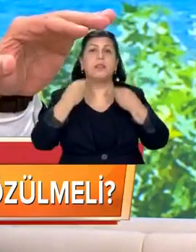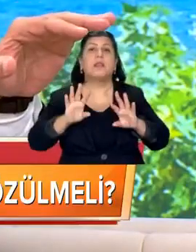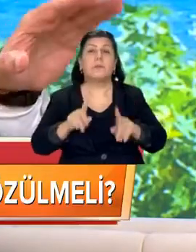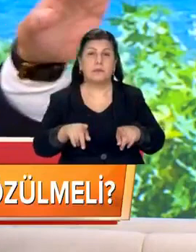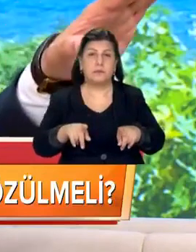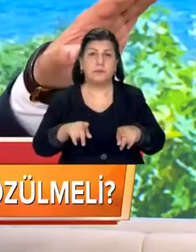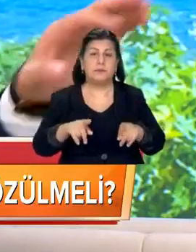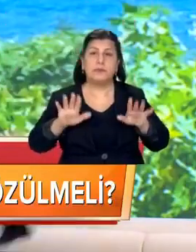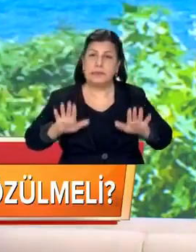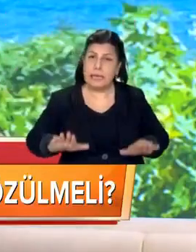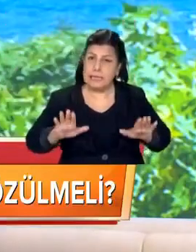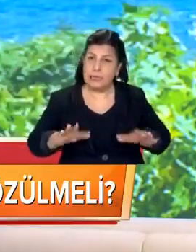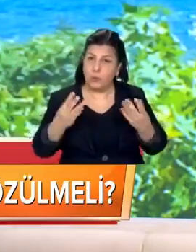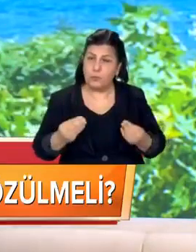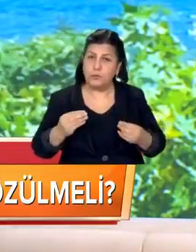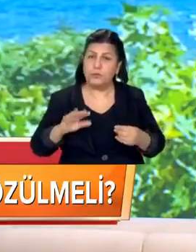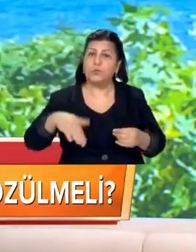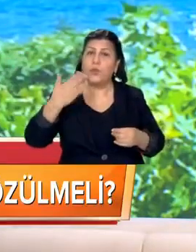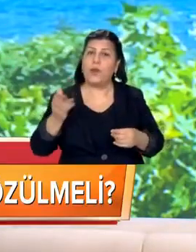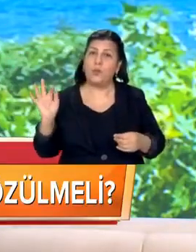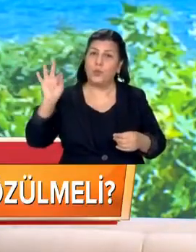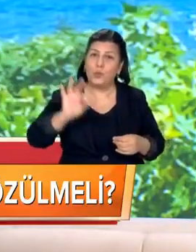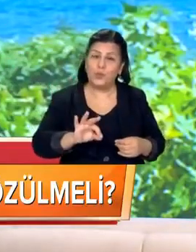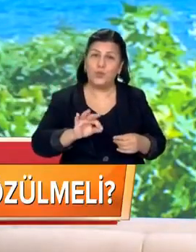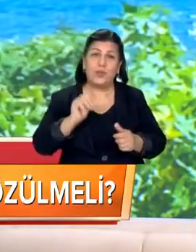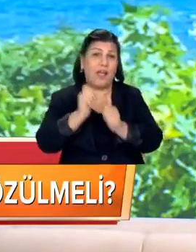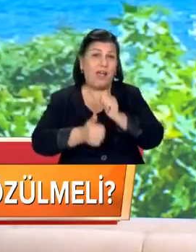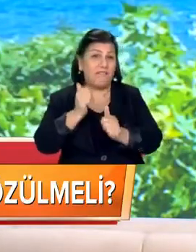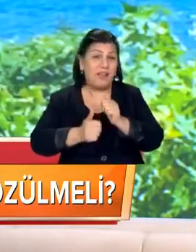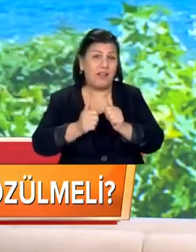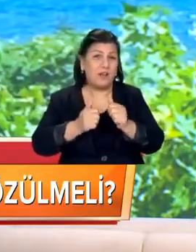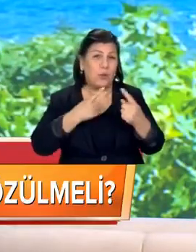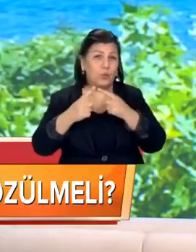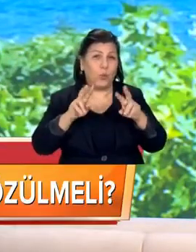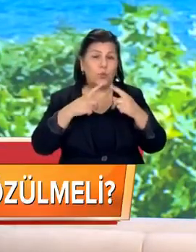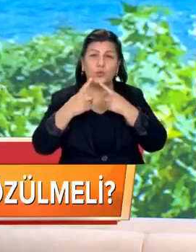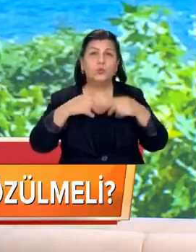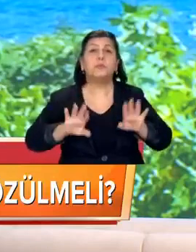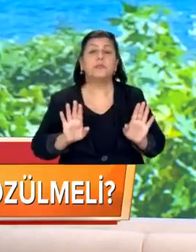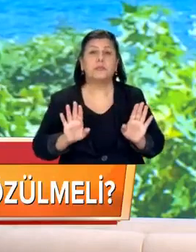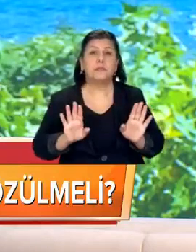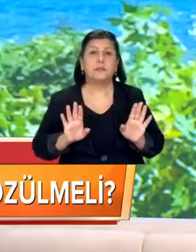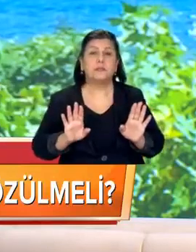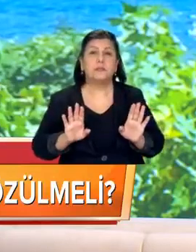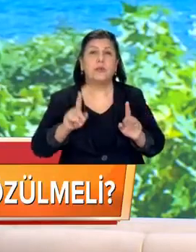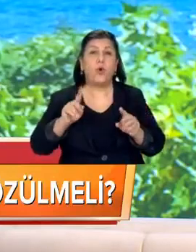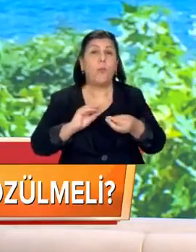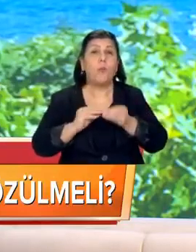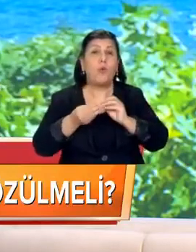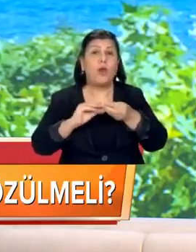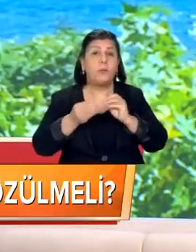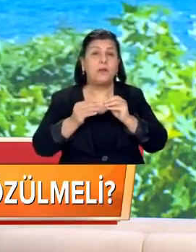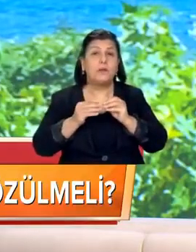yapacağını önceden belirlediğiniz sakinleştiğimi sonra döndünüz kavga ettiğiniz konuyu konuşmuyorsunuz Zoe